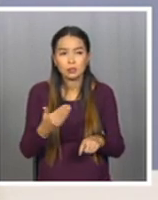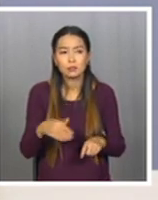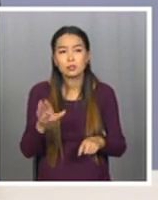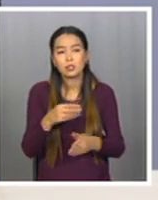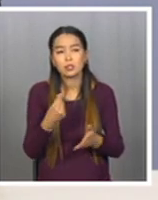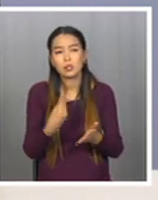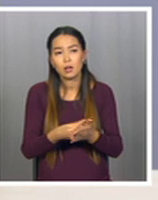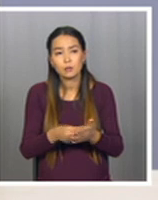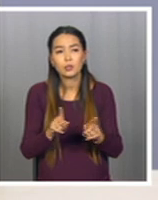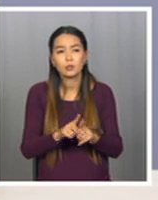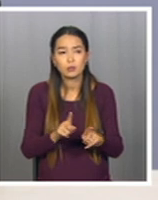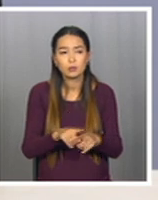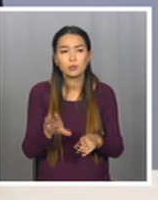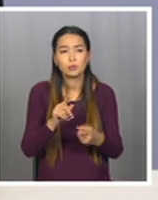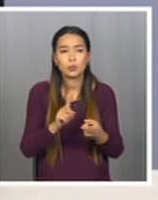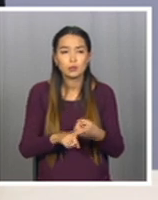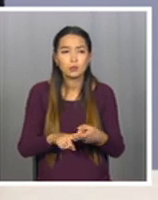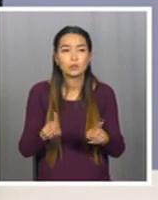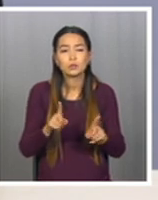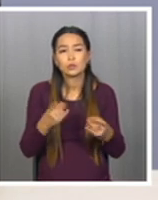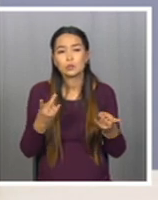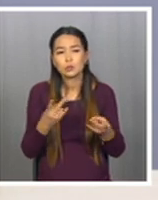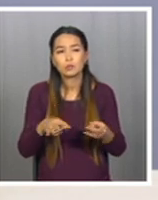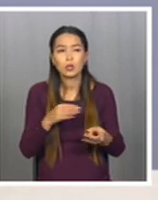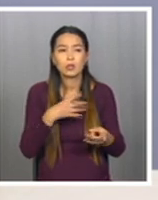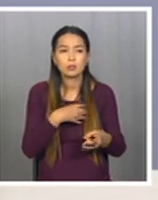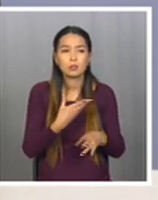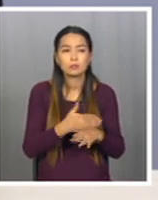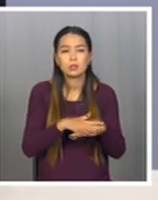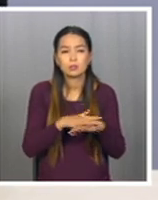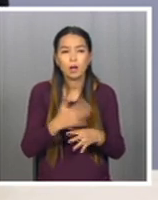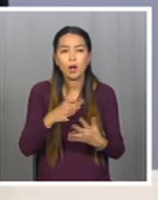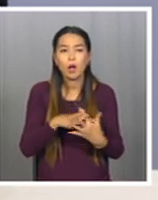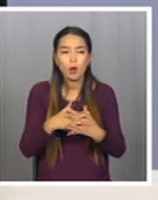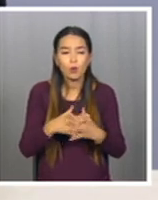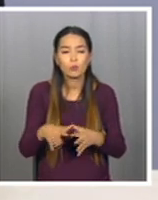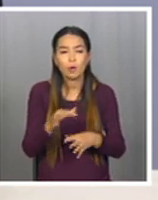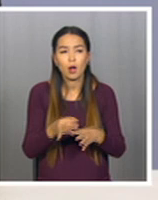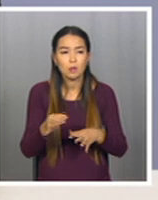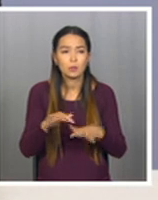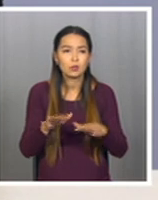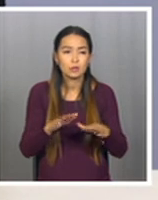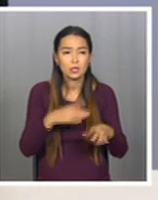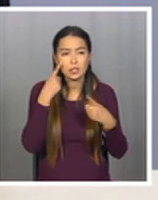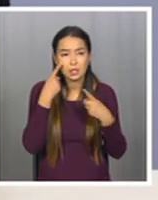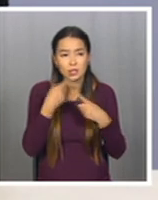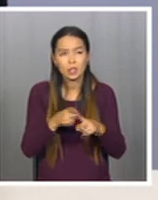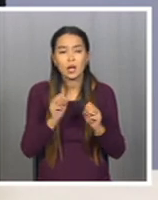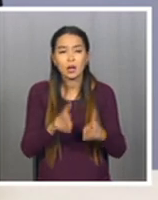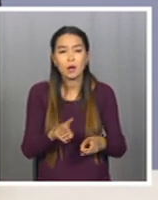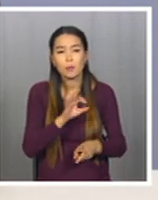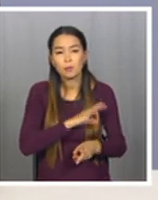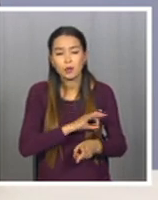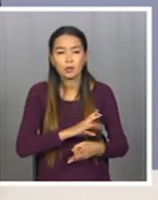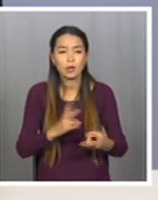негізінде кешкі және күндізгі бөлімдерде ауыл шаруашылық аймақтарының тұрғындарын технологияларды қалай пайдалану